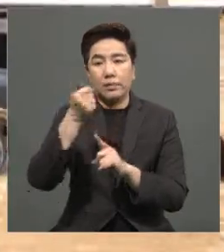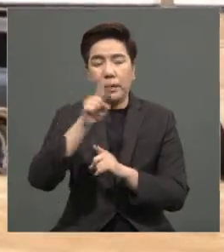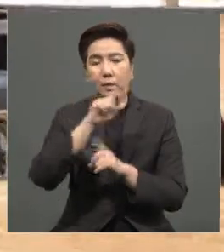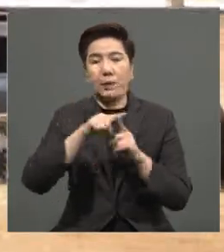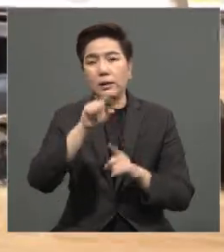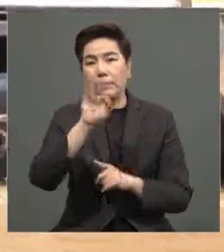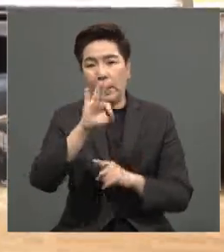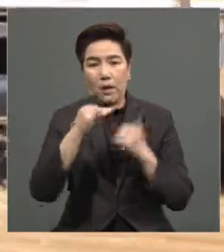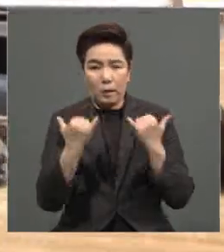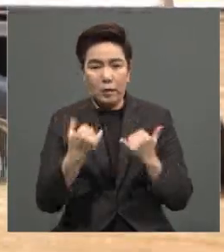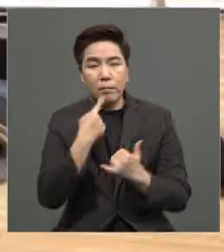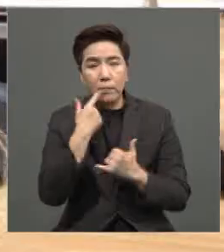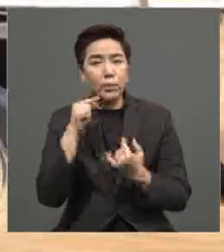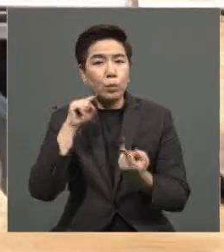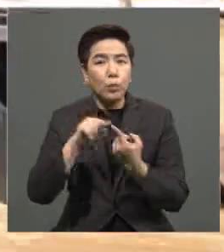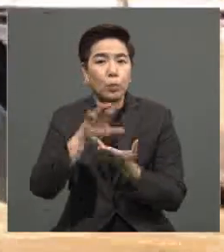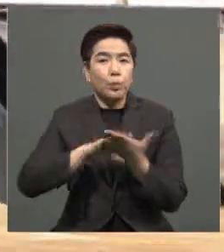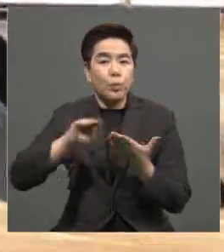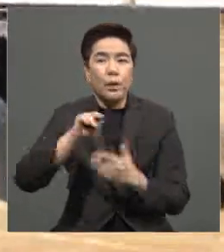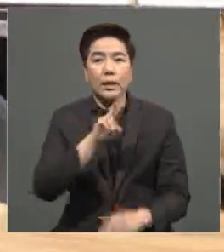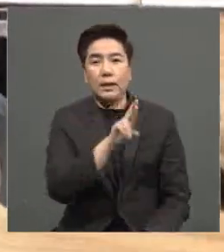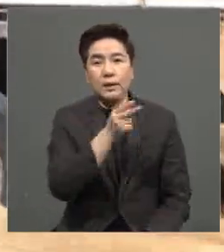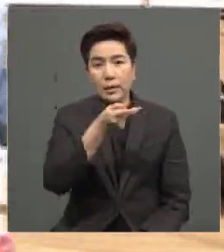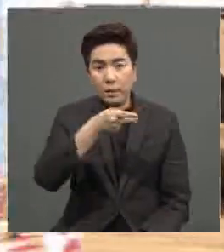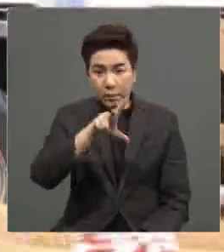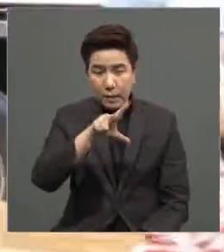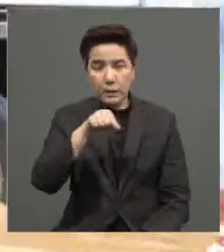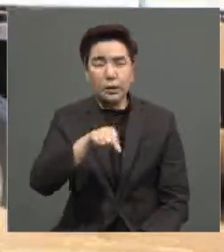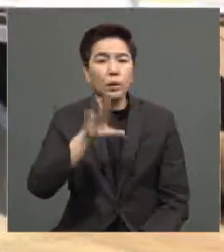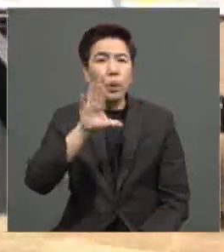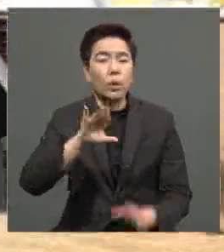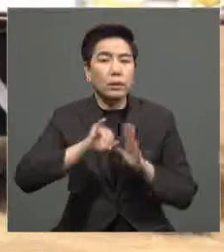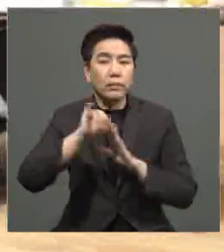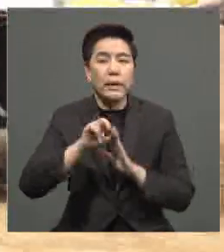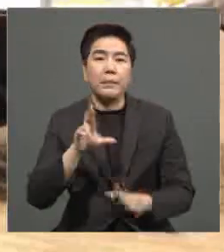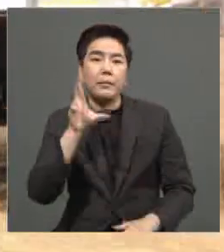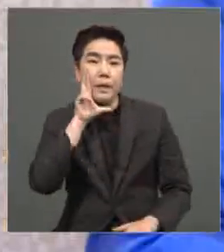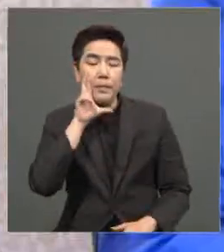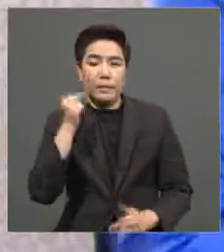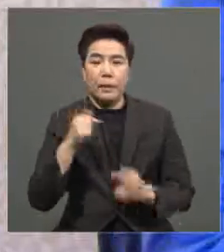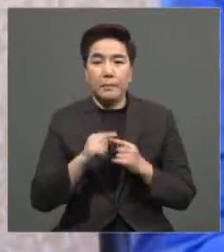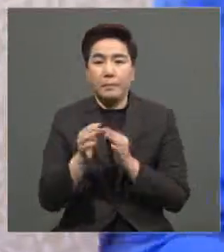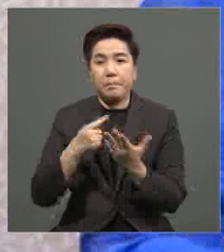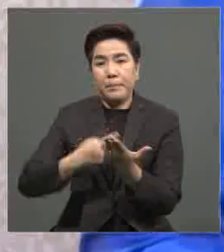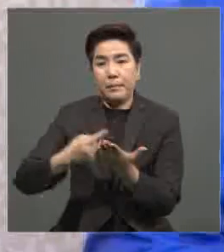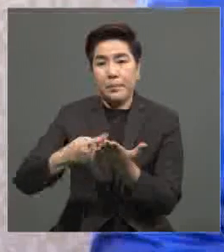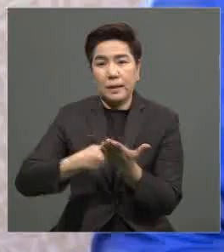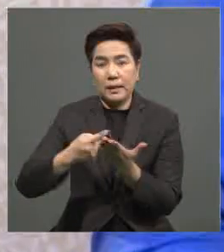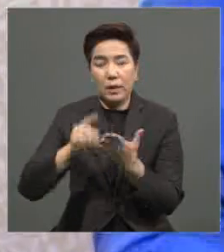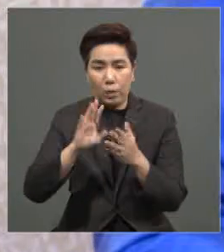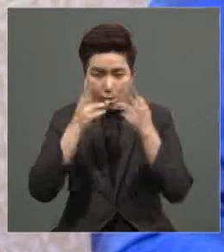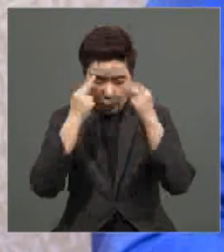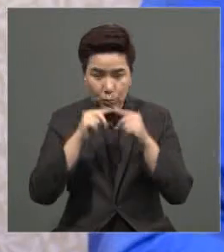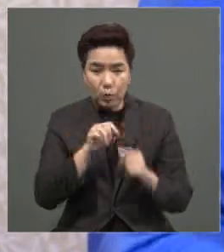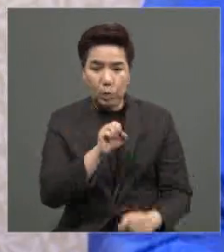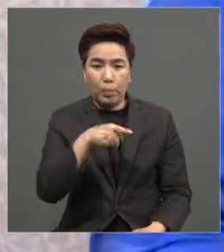พฤศจิกายนนี้ที่มหาวิทยาลัยราชภัฏเชียงใหม่ศูนย์แม่ริมค่ะด้านนายจรยห่วงทรัพย์ที่ปรึกษานายกรัฐมนตรีและโฆษก